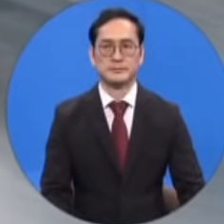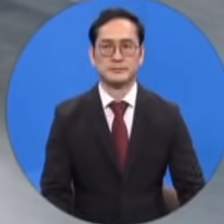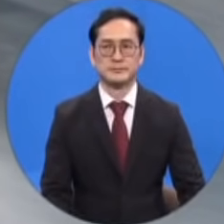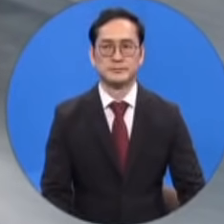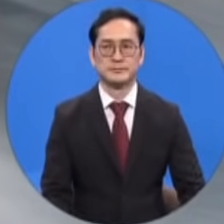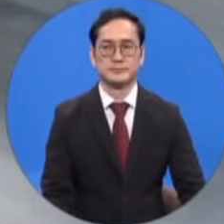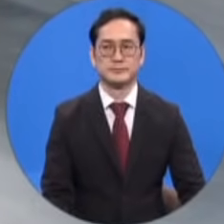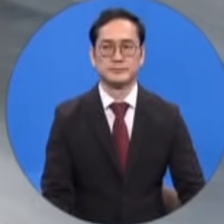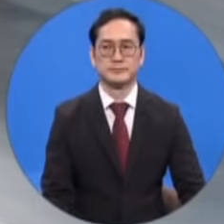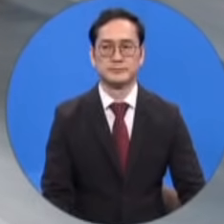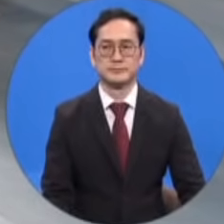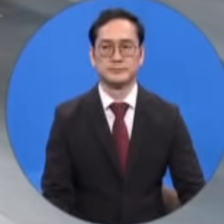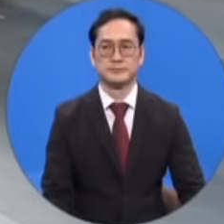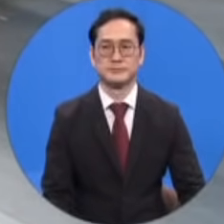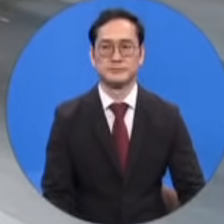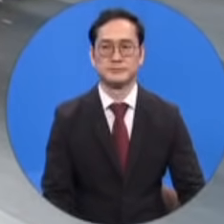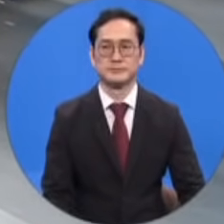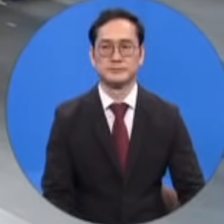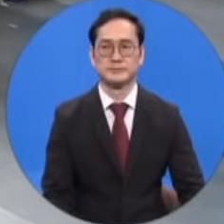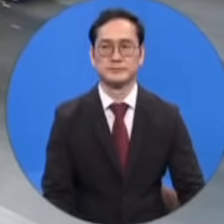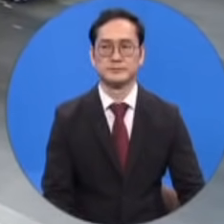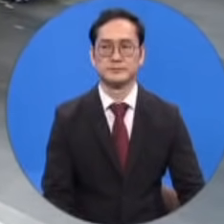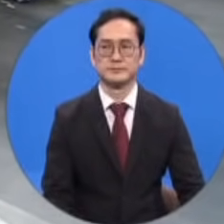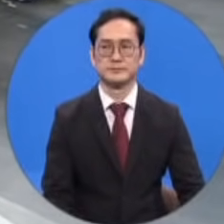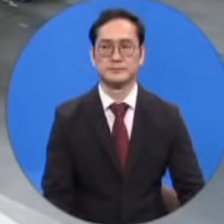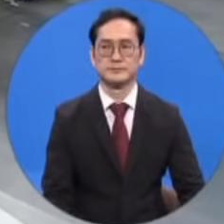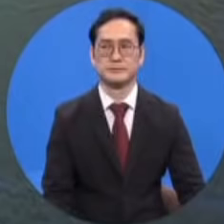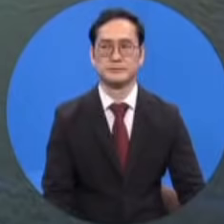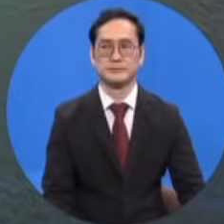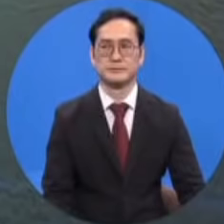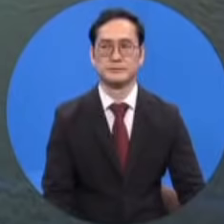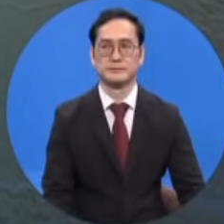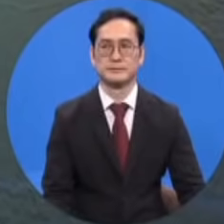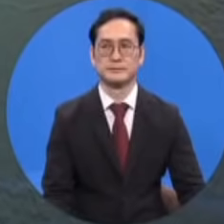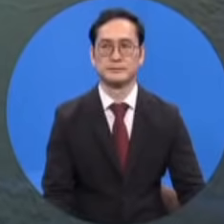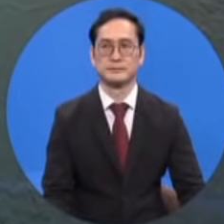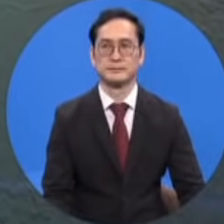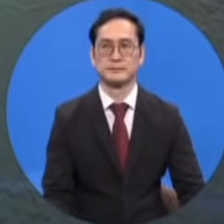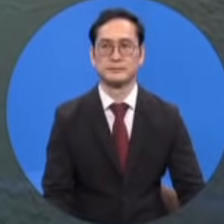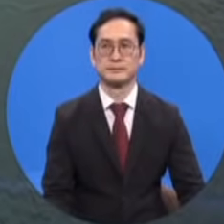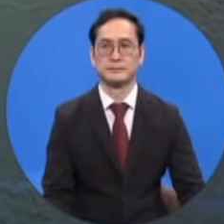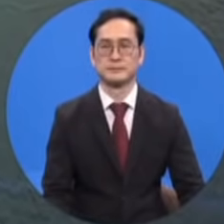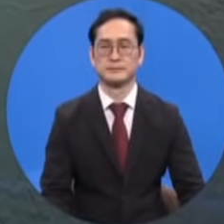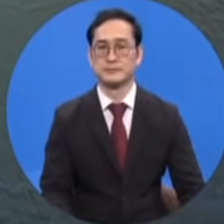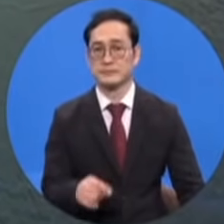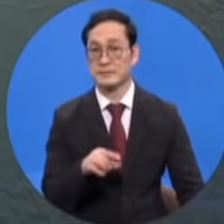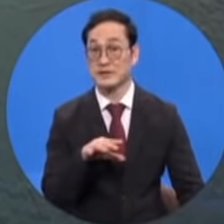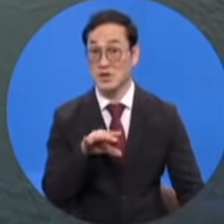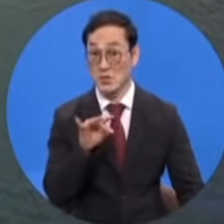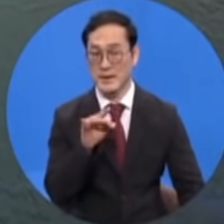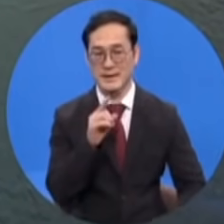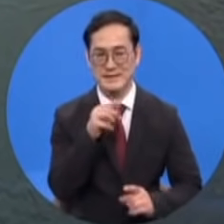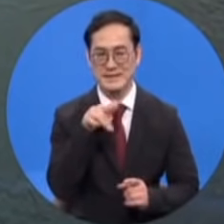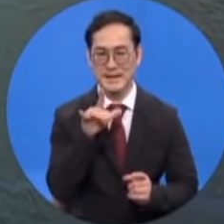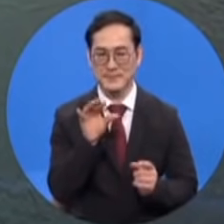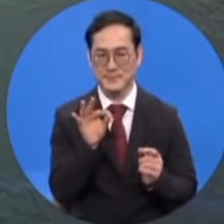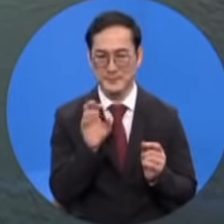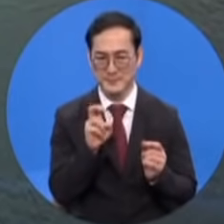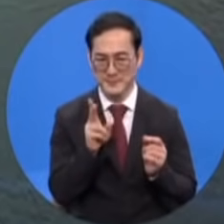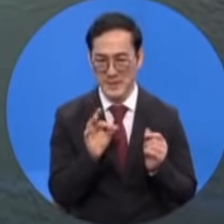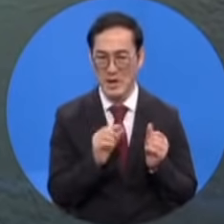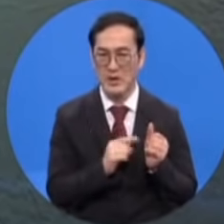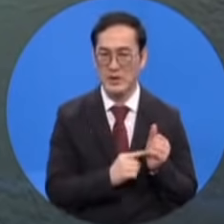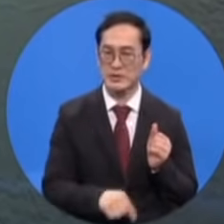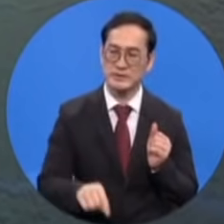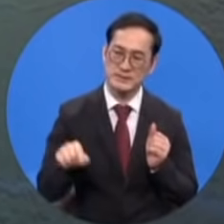저도 이 내용을 다 방송에서 다뤘기 때문에 정확하게 기억을 합니다만 이게 논란이 시작됐던 초기에 이재명 지사가 분명히 공개적으로